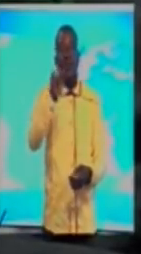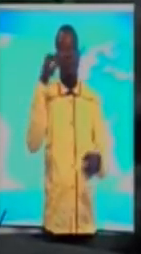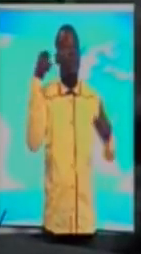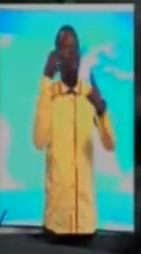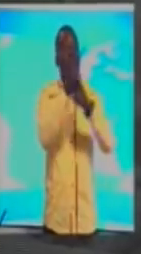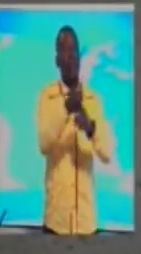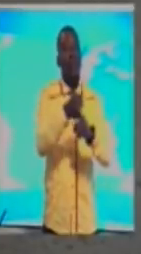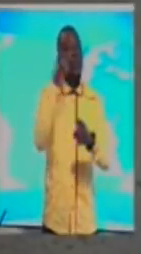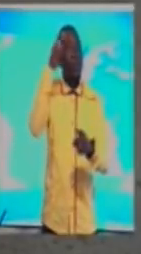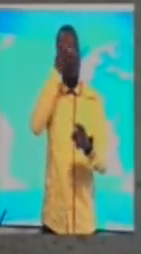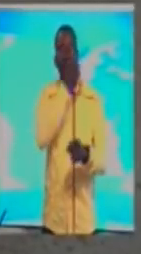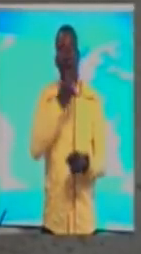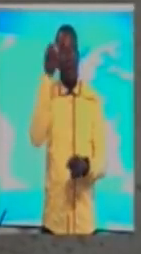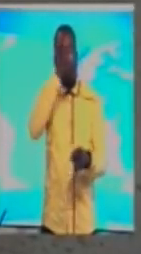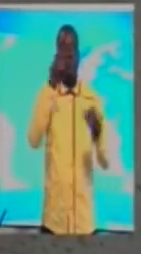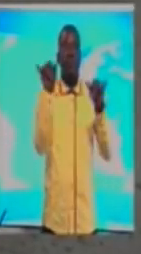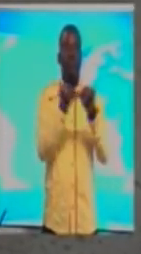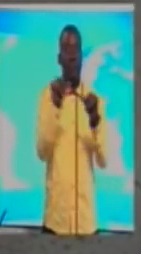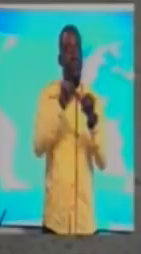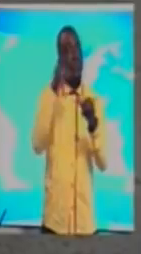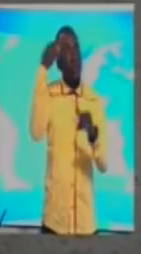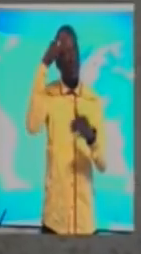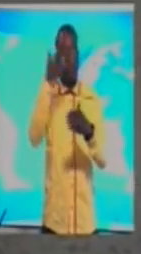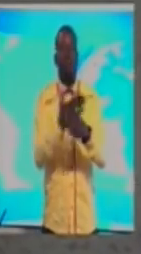l'État islamique en Europe sont des mesures de rétorsion.